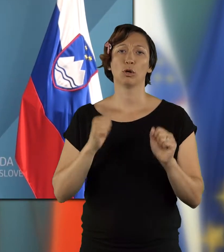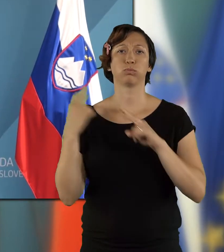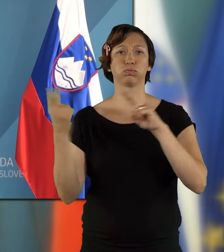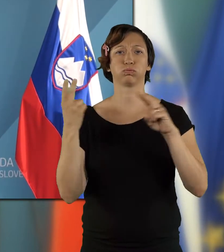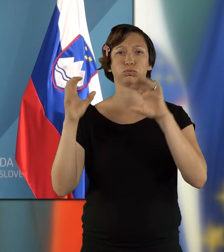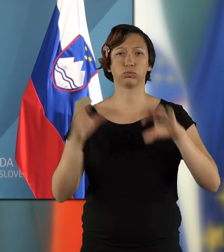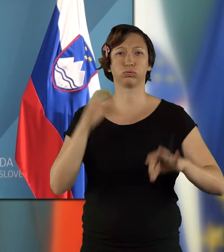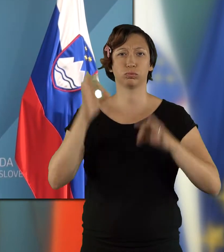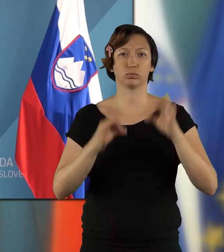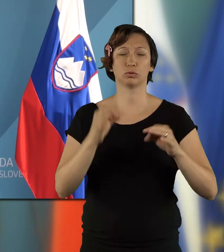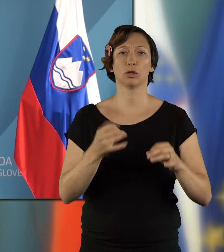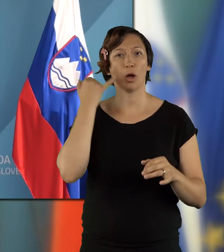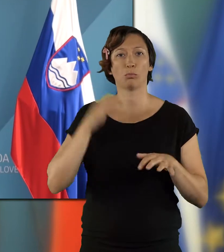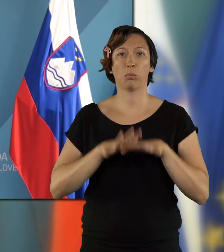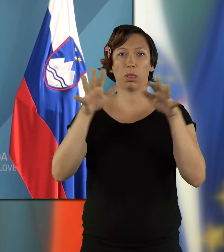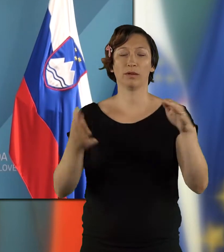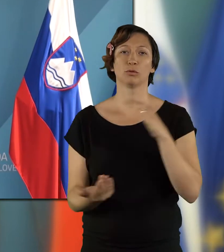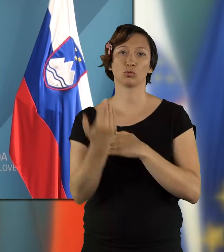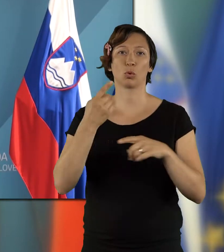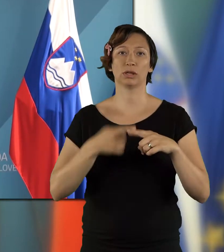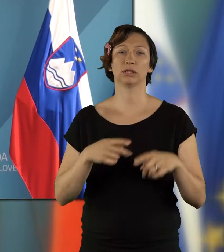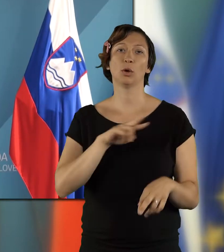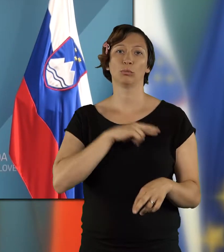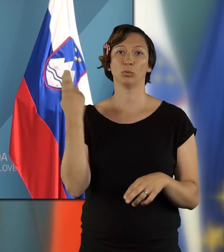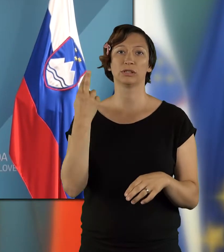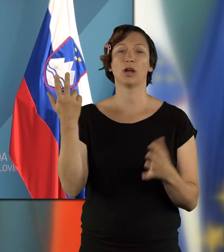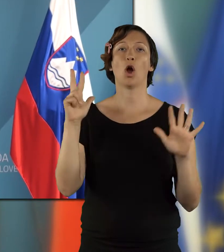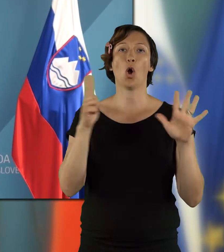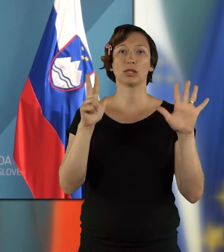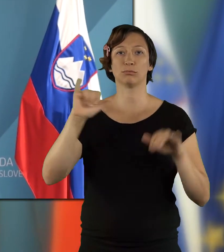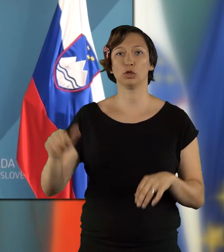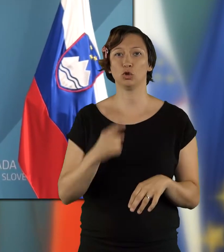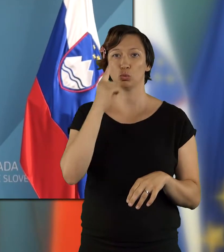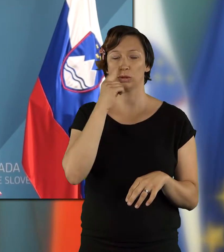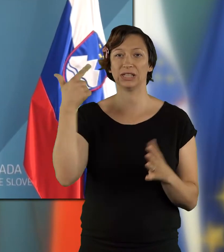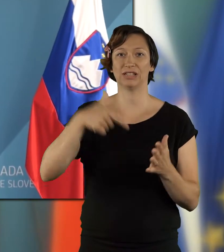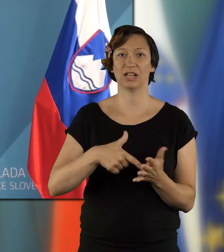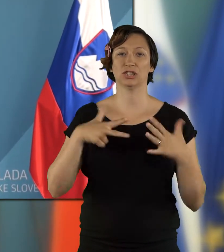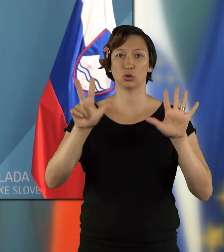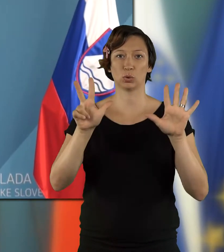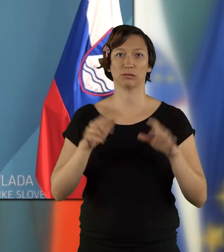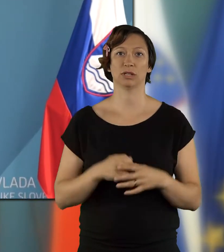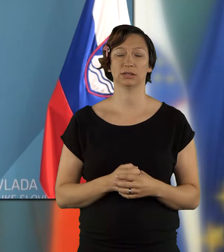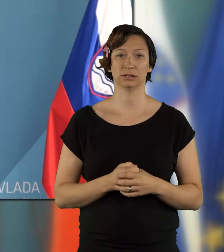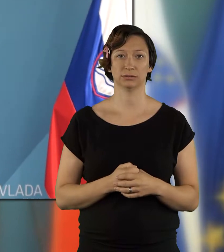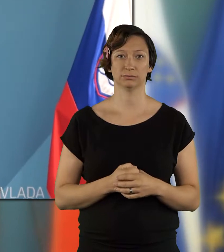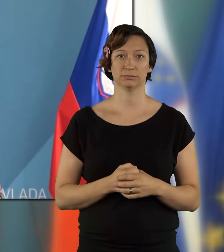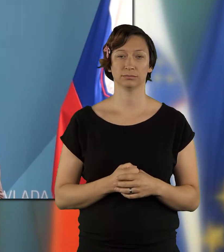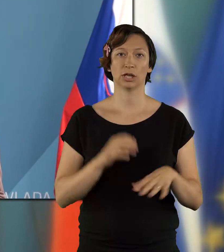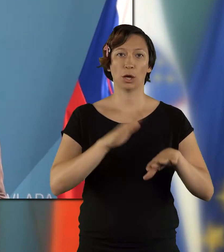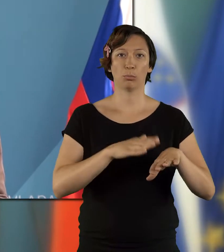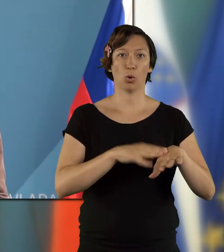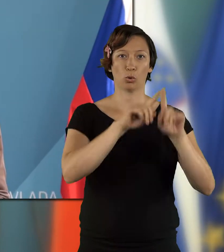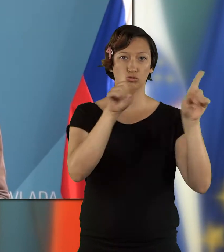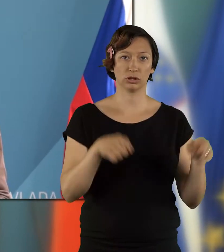močnega neurja s točo in poplavami v vzhodnem delu Republike Slovenije 8. junija 2018.